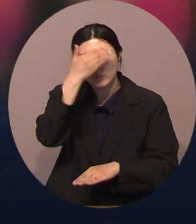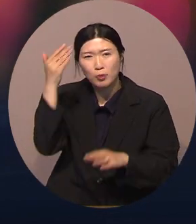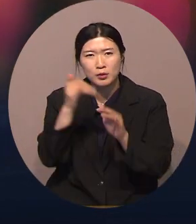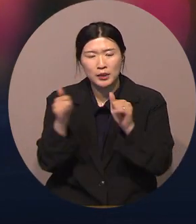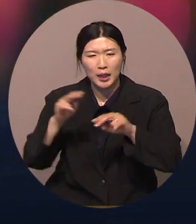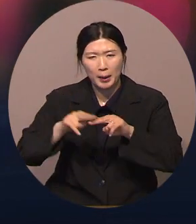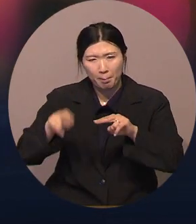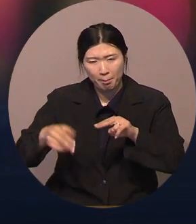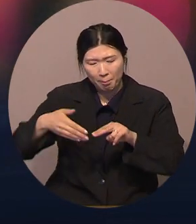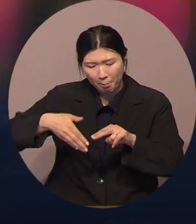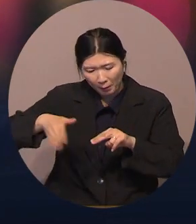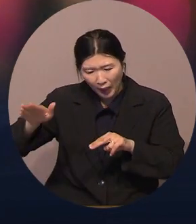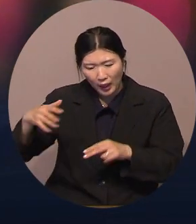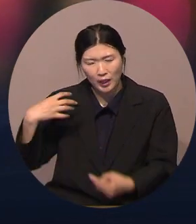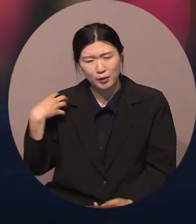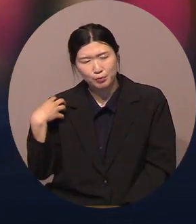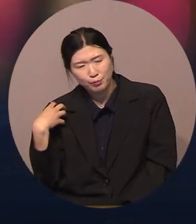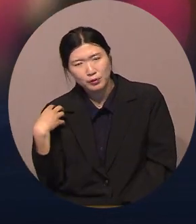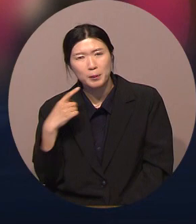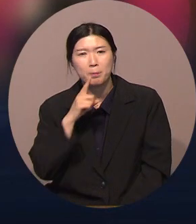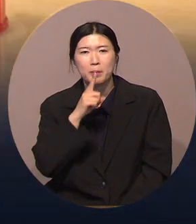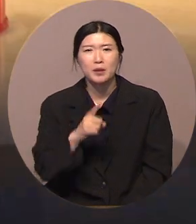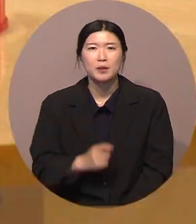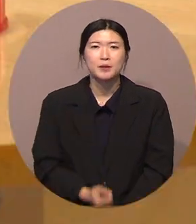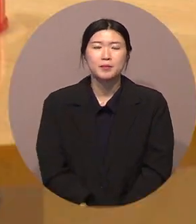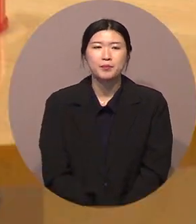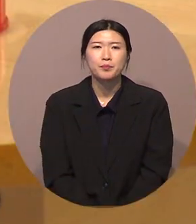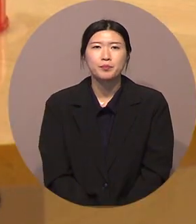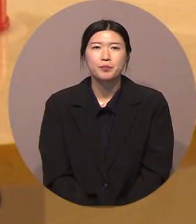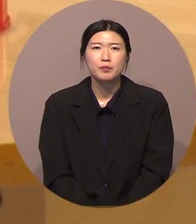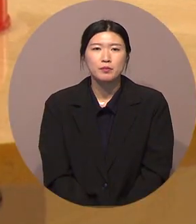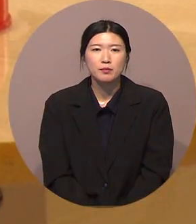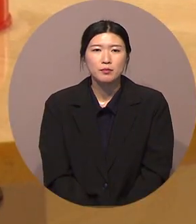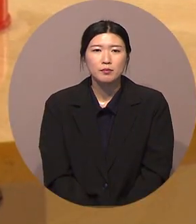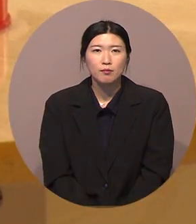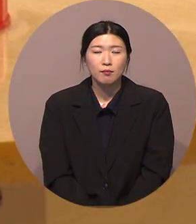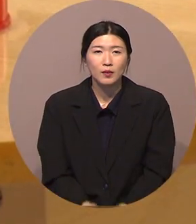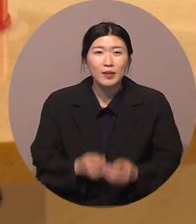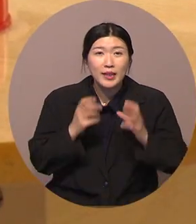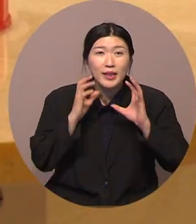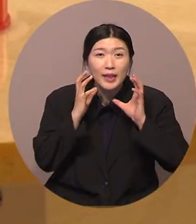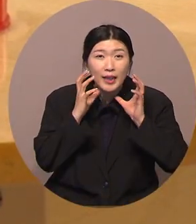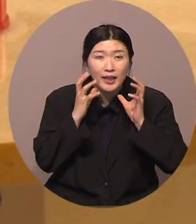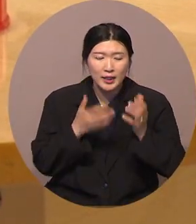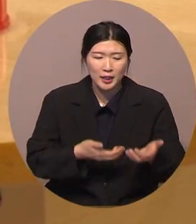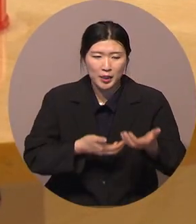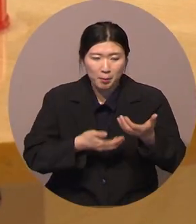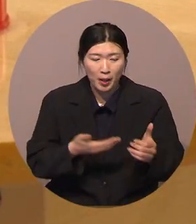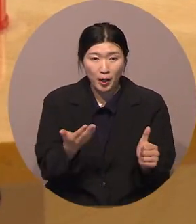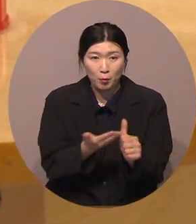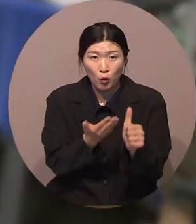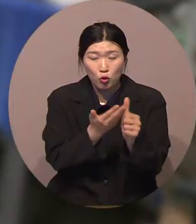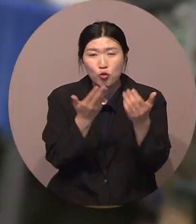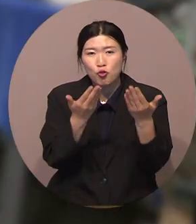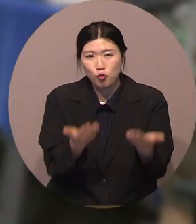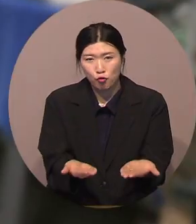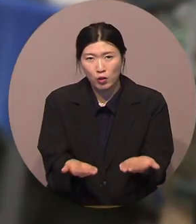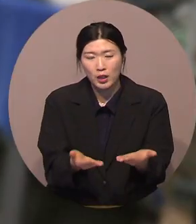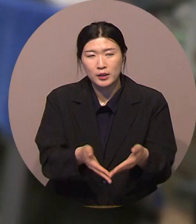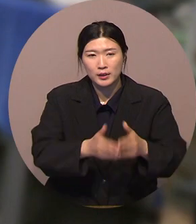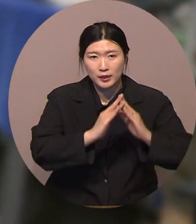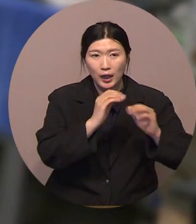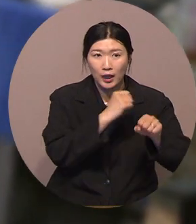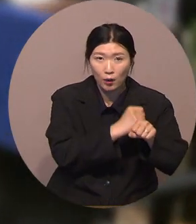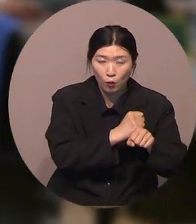직원들에게 더욱 부담되는 것이 사실입니다 영와 자녀를 돌볼 수 있게 보육 휴가를 만들고